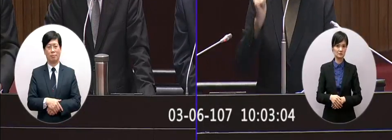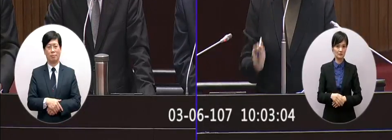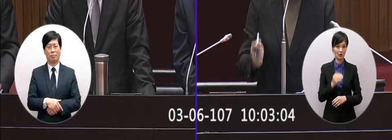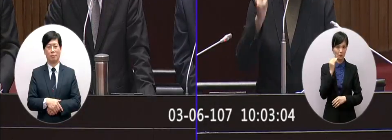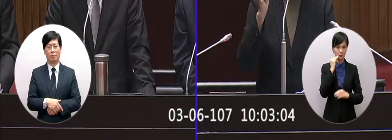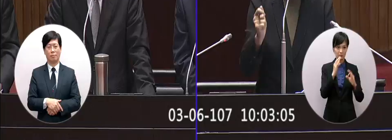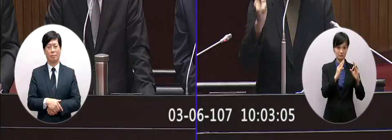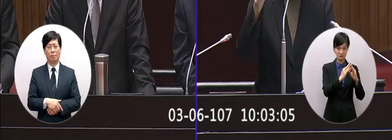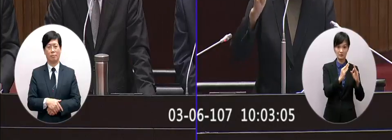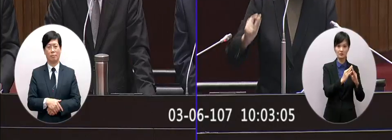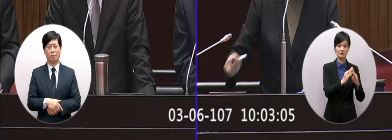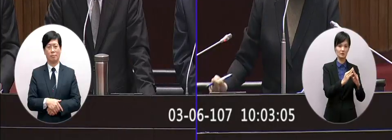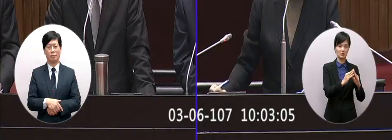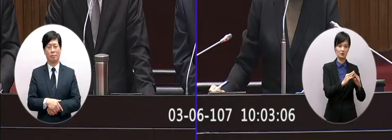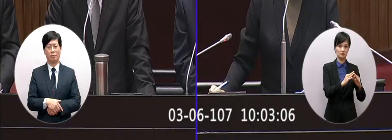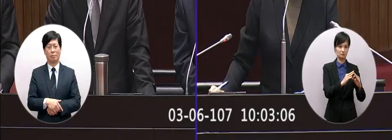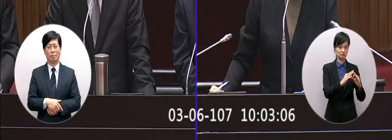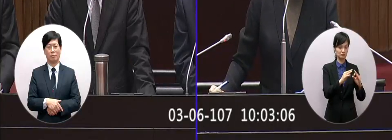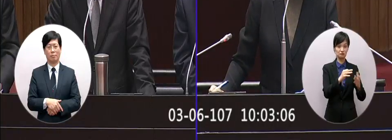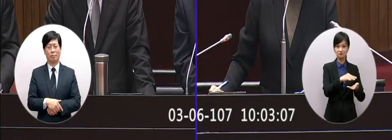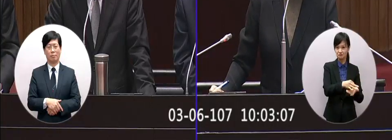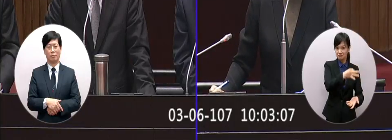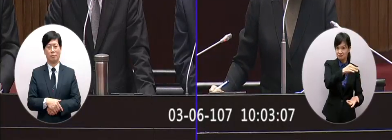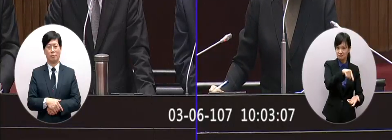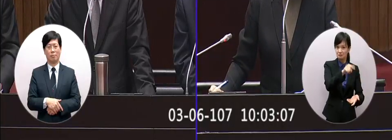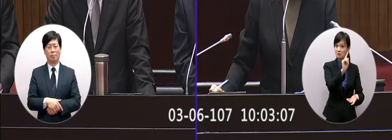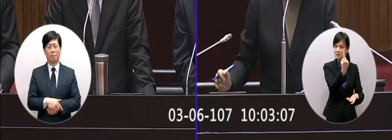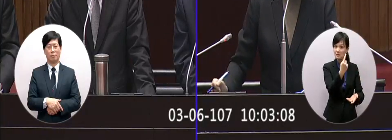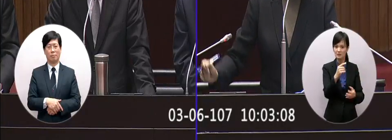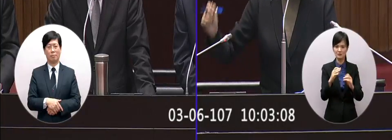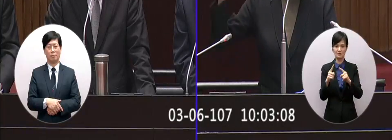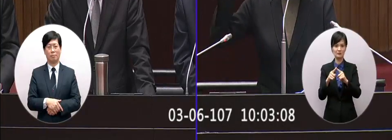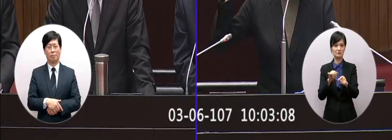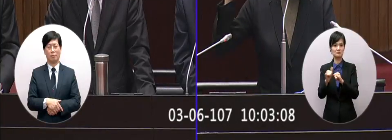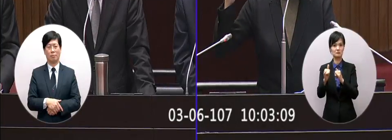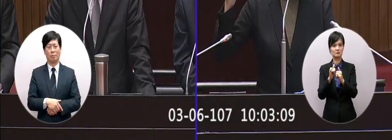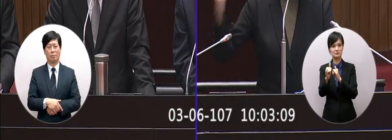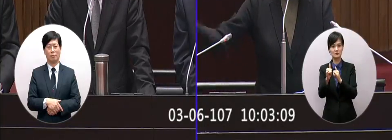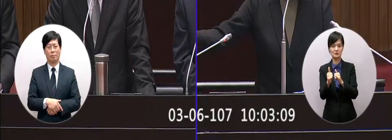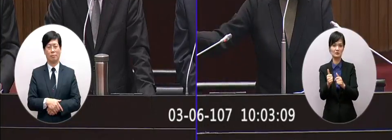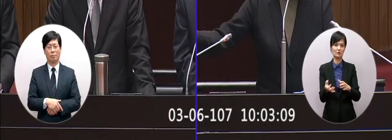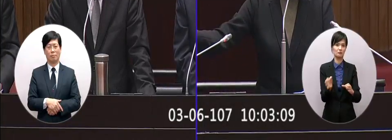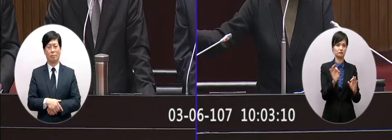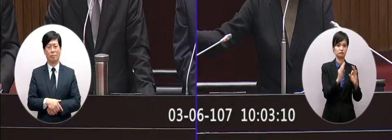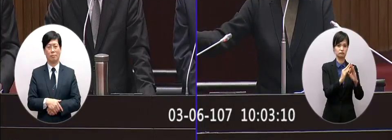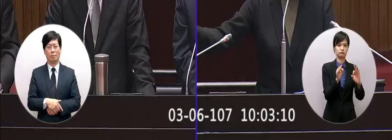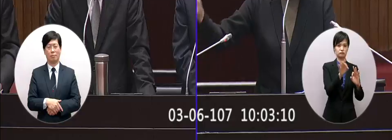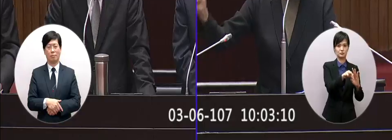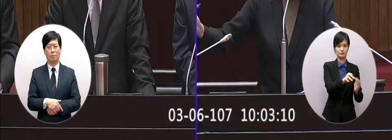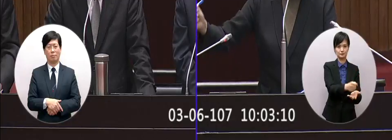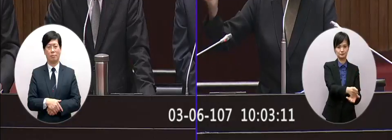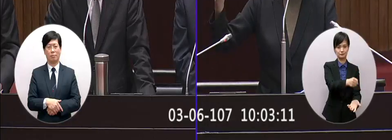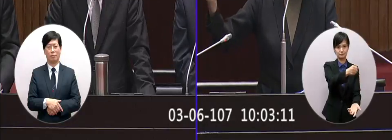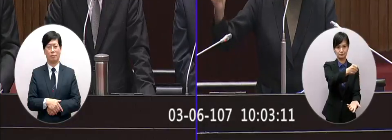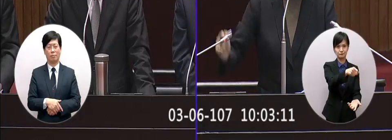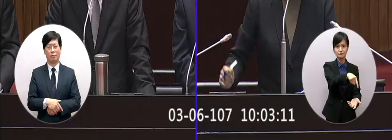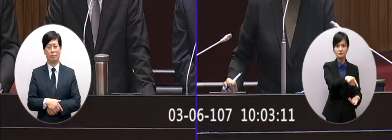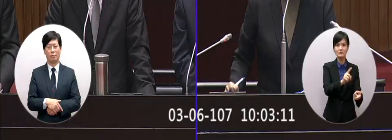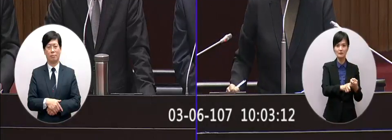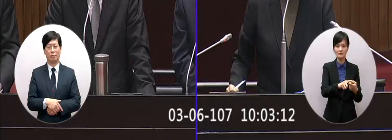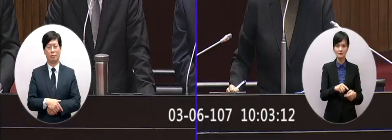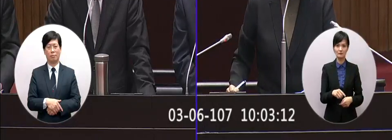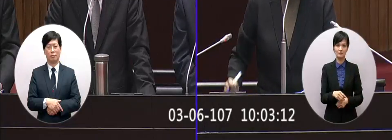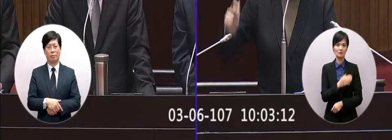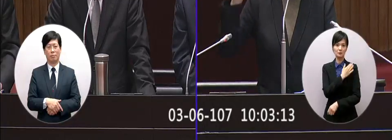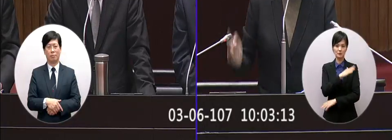入，也是人民的存款。所以就是说，不管是政府填补预算，或者是银行